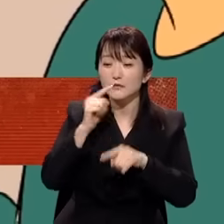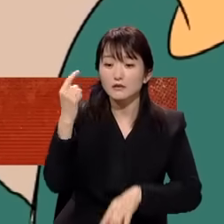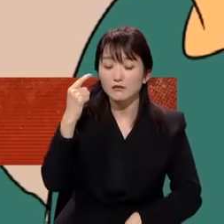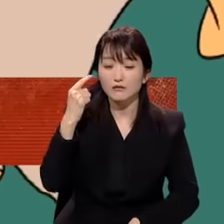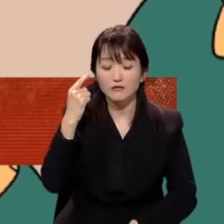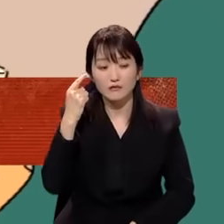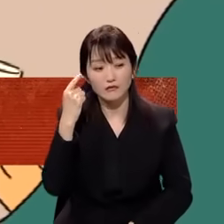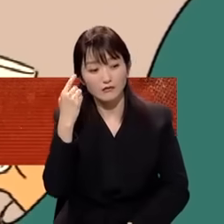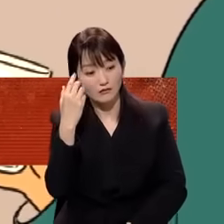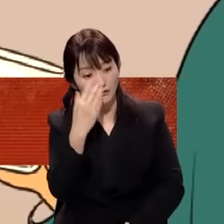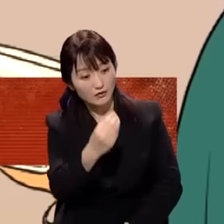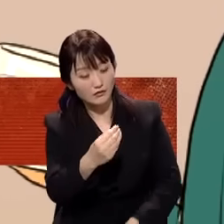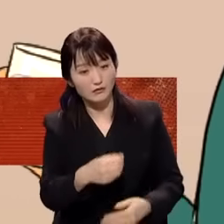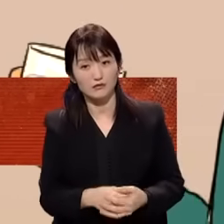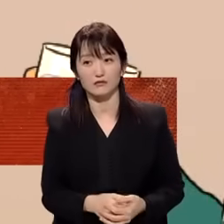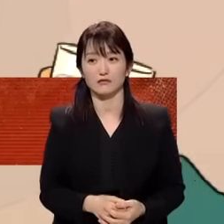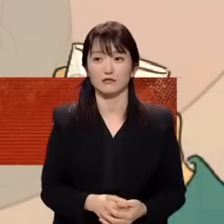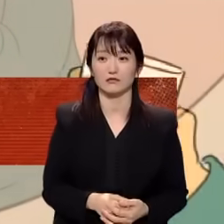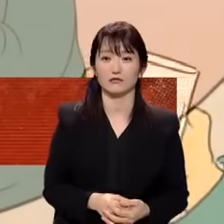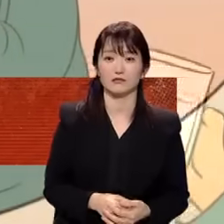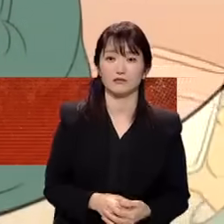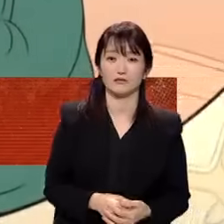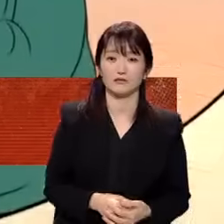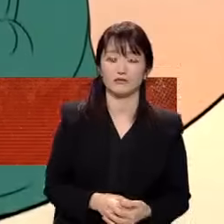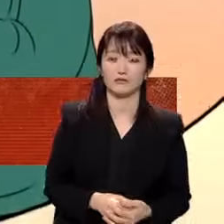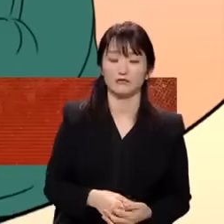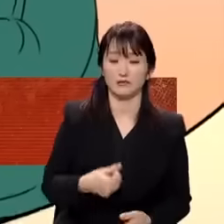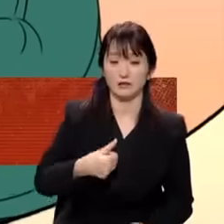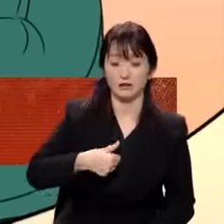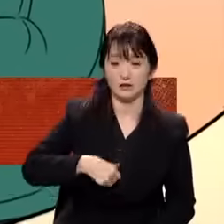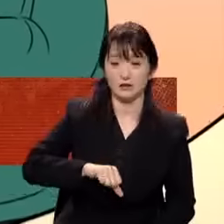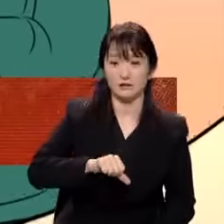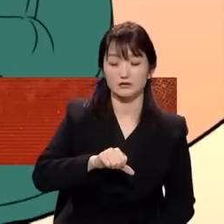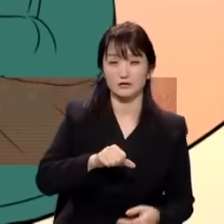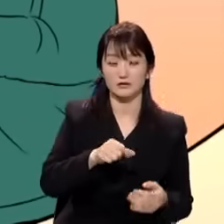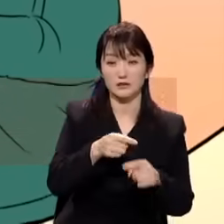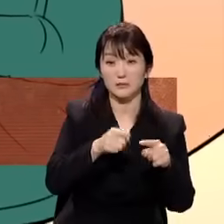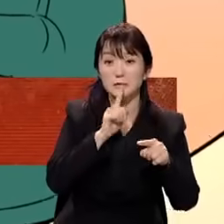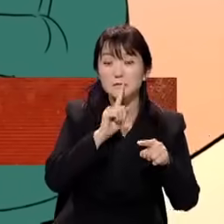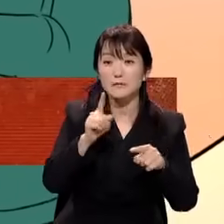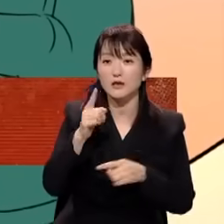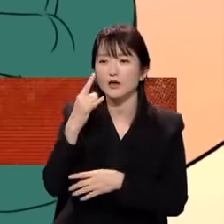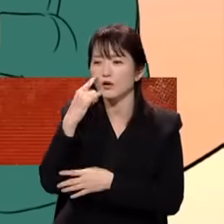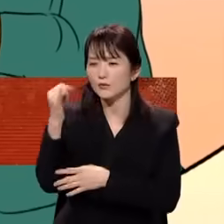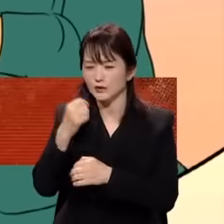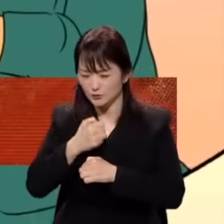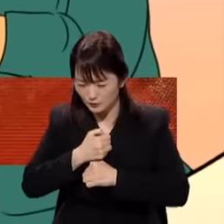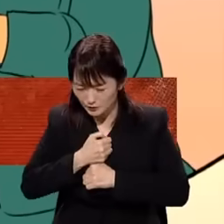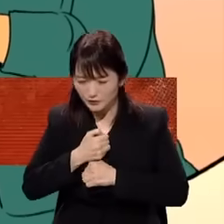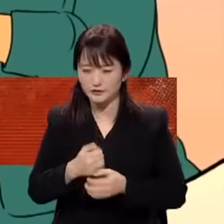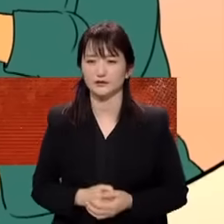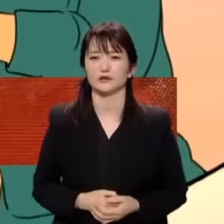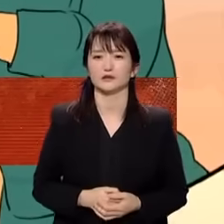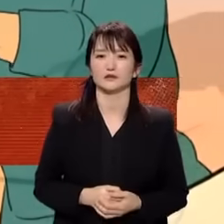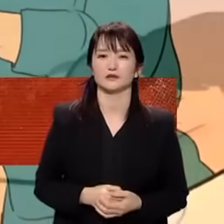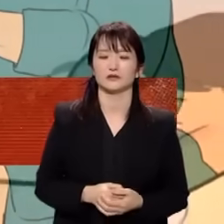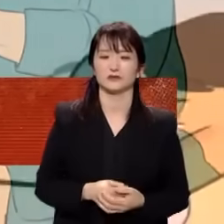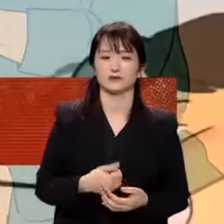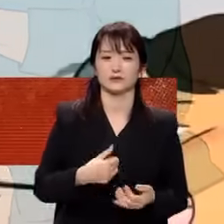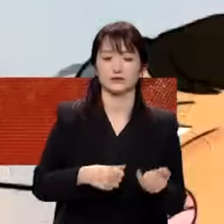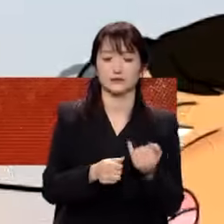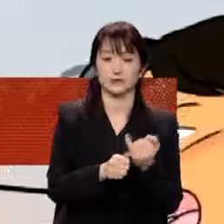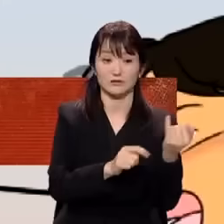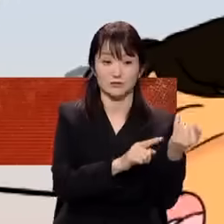슬쩍 엄마 앞에서는 반말을 조심하면 좋겠다라고 했습니다. 그런데 그 후로 며느리는 결혼식 전까지 추석